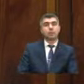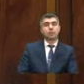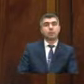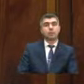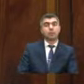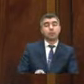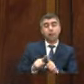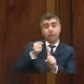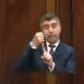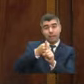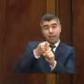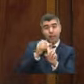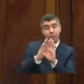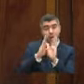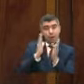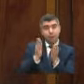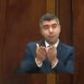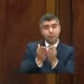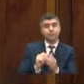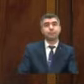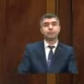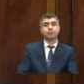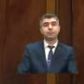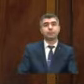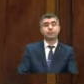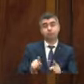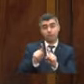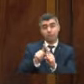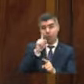وهذه الإصلاحات اللي هي جوهرية كلها غادي تمكننا بأن نقفز